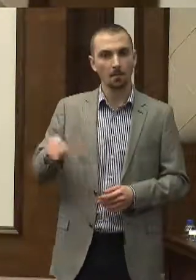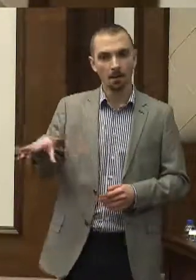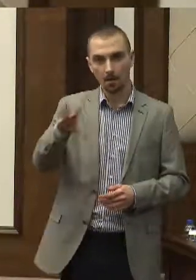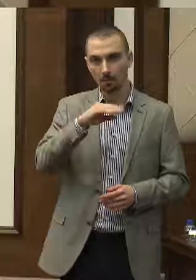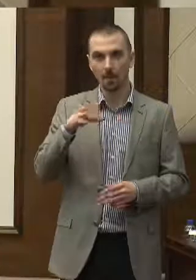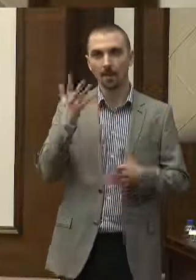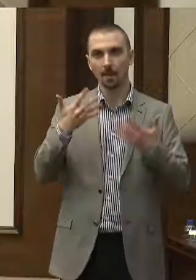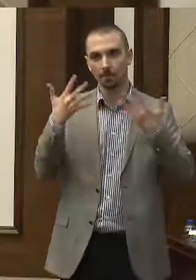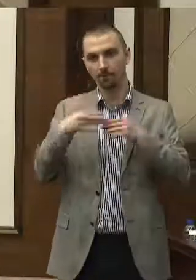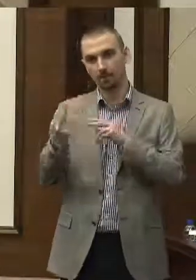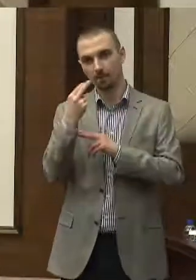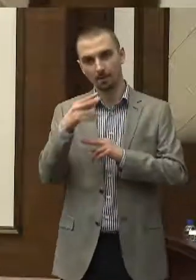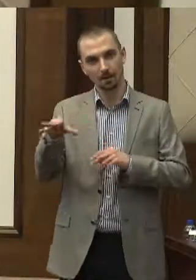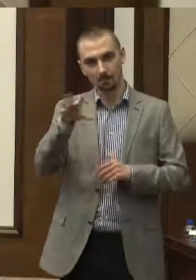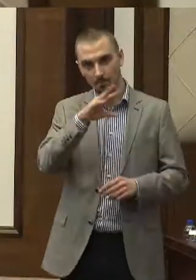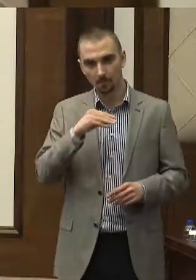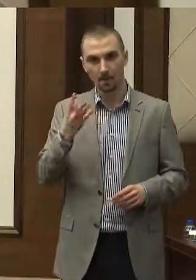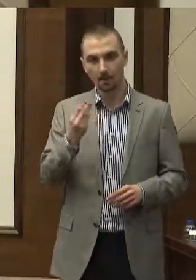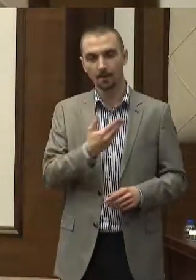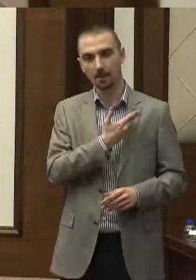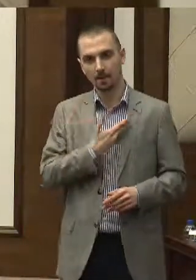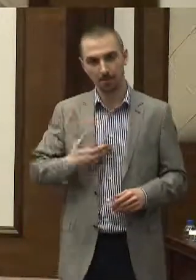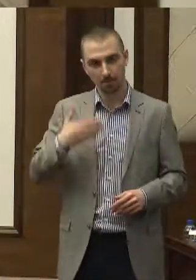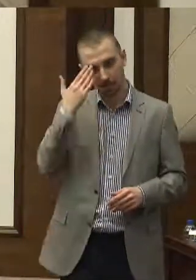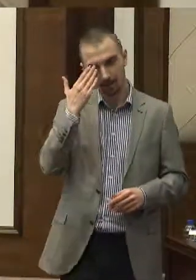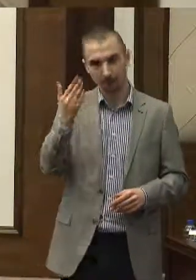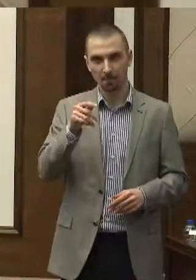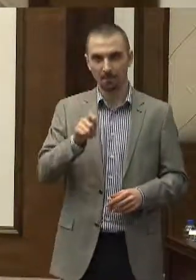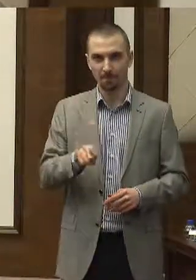bizi izleyen Büyükçekmeceliler, hepinizi saygı ve sevgiyle selamlıyorum.